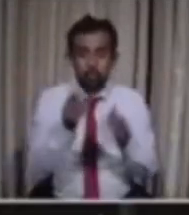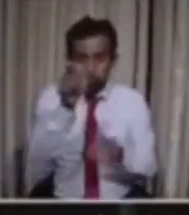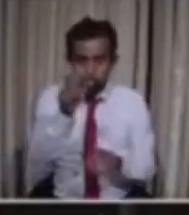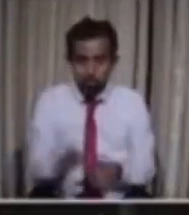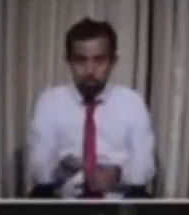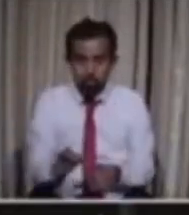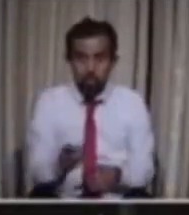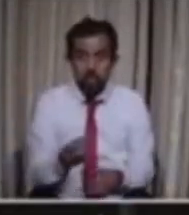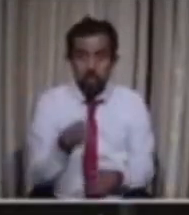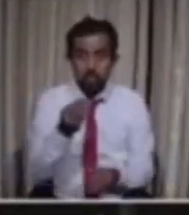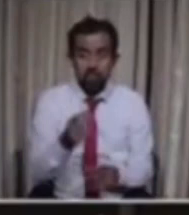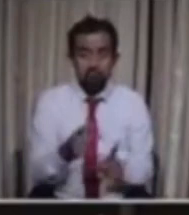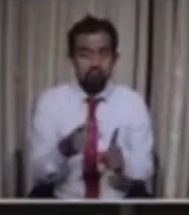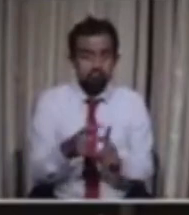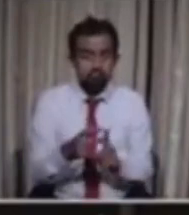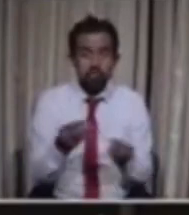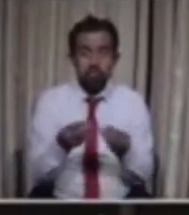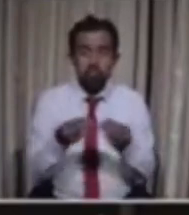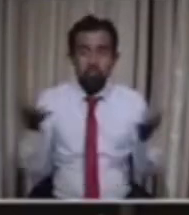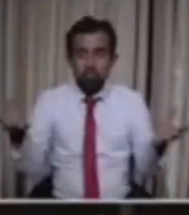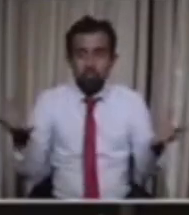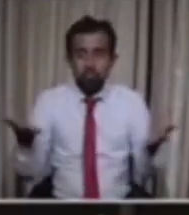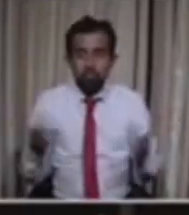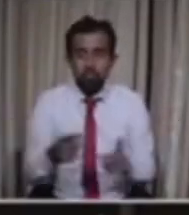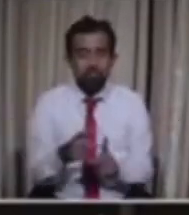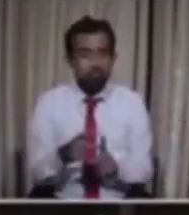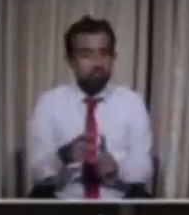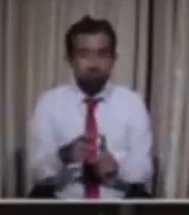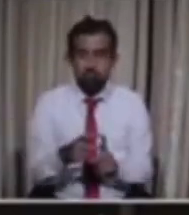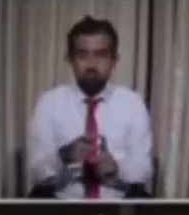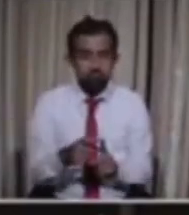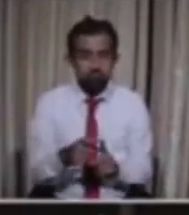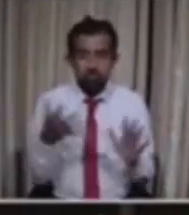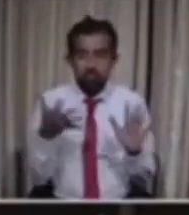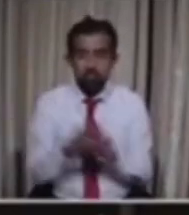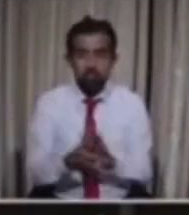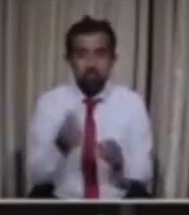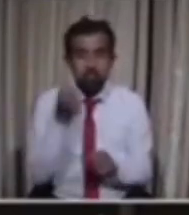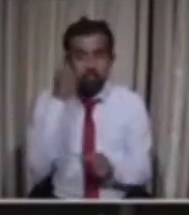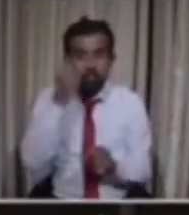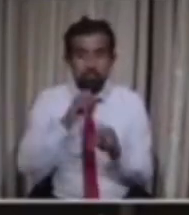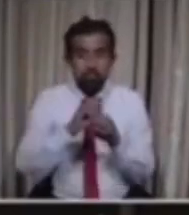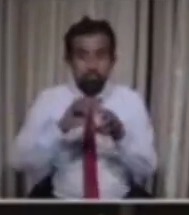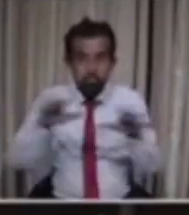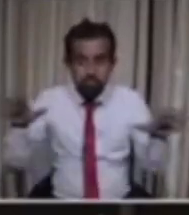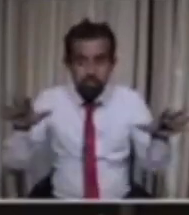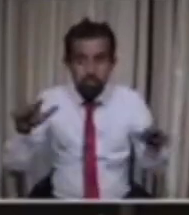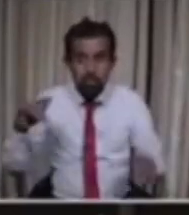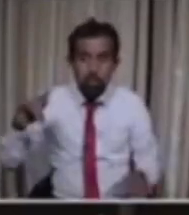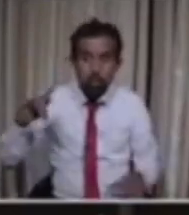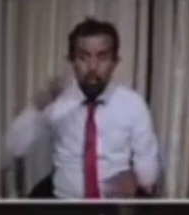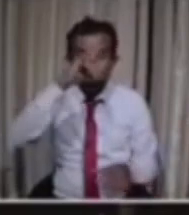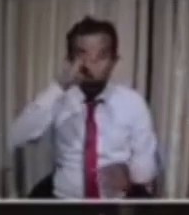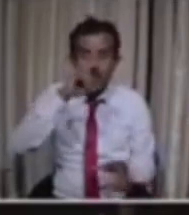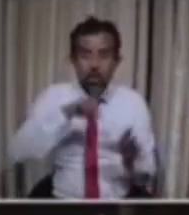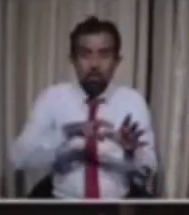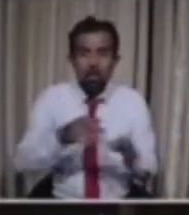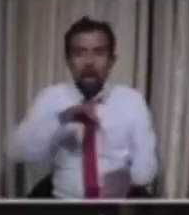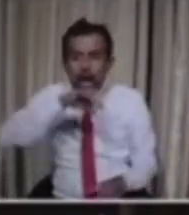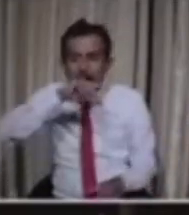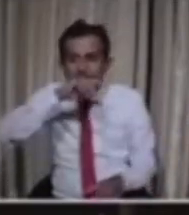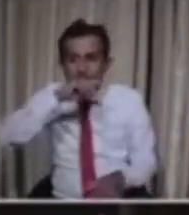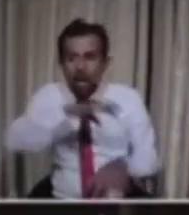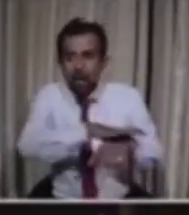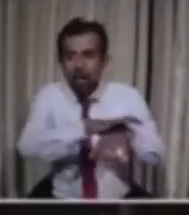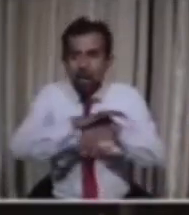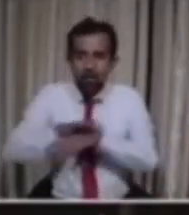சொல்வதற்காகத்தான் நீங்கள் அவ்வாறு இறுதி வரை விட்டுவிட்டு விமானத்துக்குள்ளிருந்து நாய்பிடித்து இழுத்து வருவது போன்று இழுத்து வந்தீர்களா என்கின்ற ஒரு கேள்வியை நான் உங்களுடன்